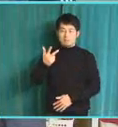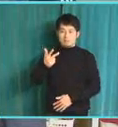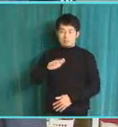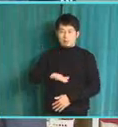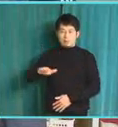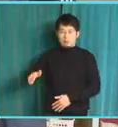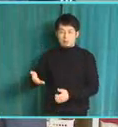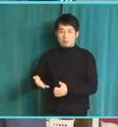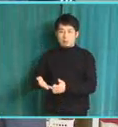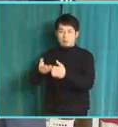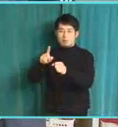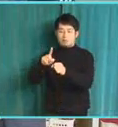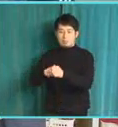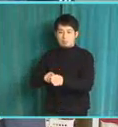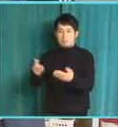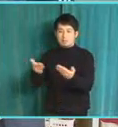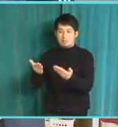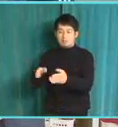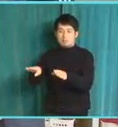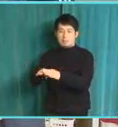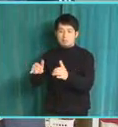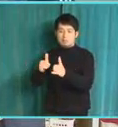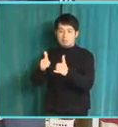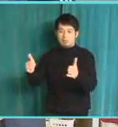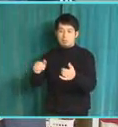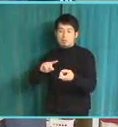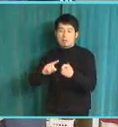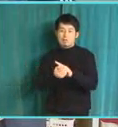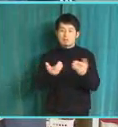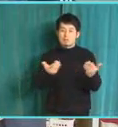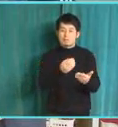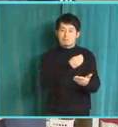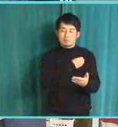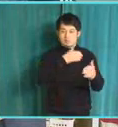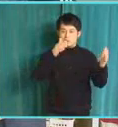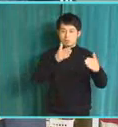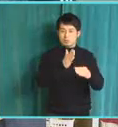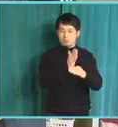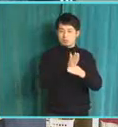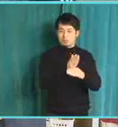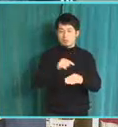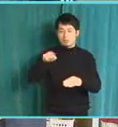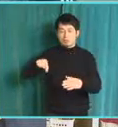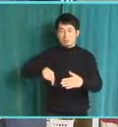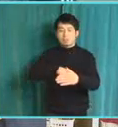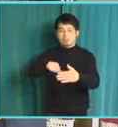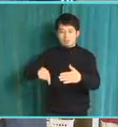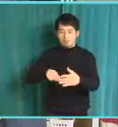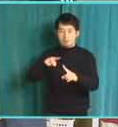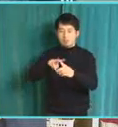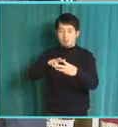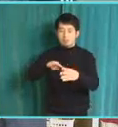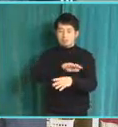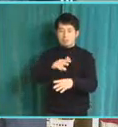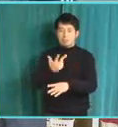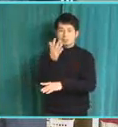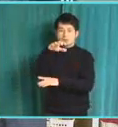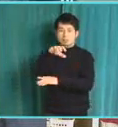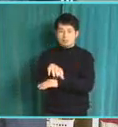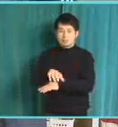として任期付きの保育士も募集しているということです。こちらは小田原市役所と職員課へお問い合わせください